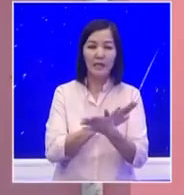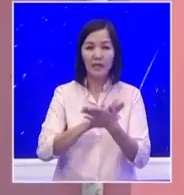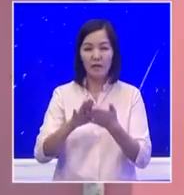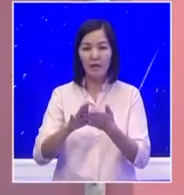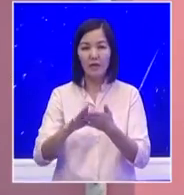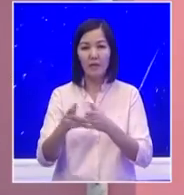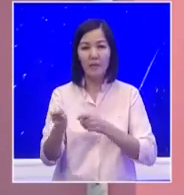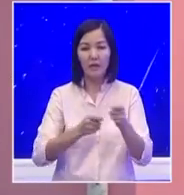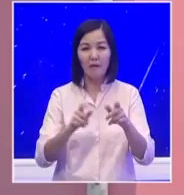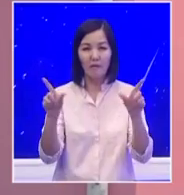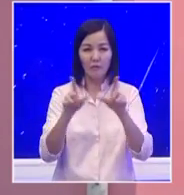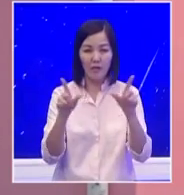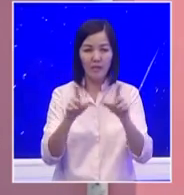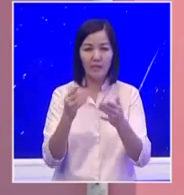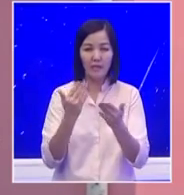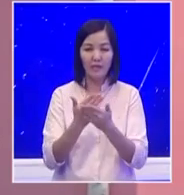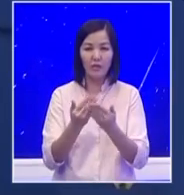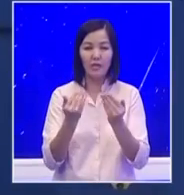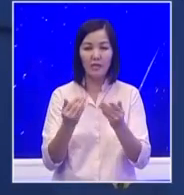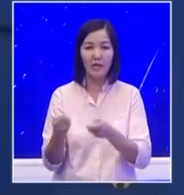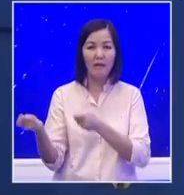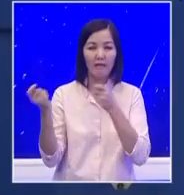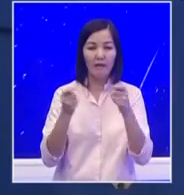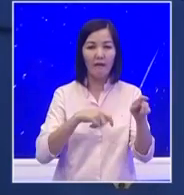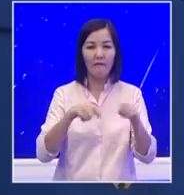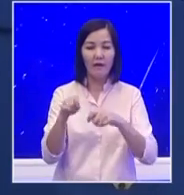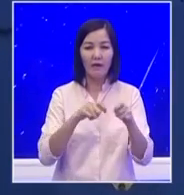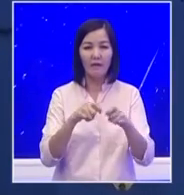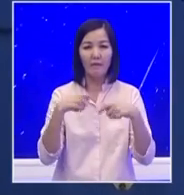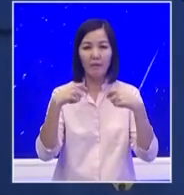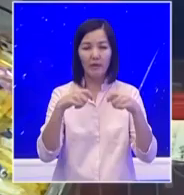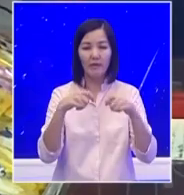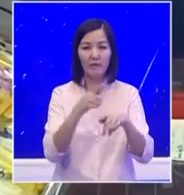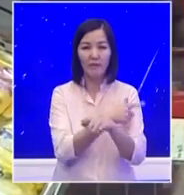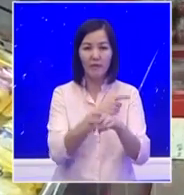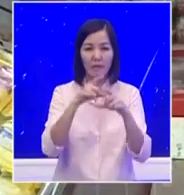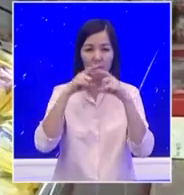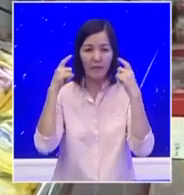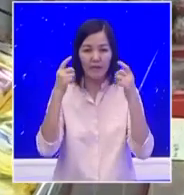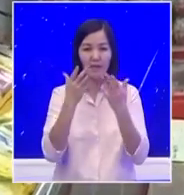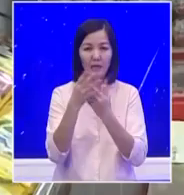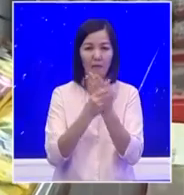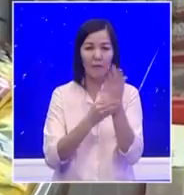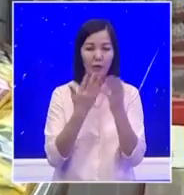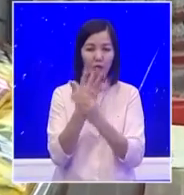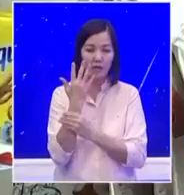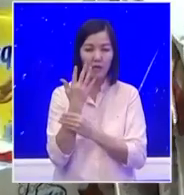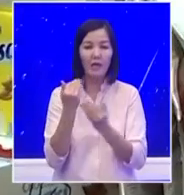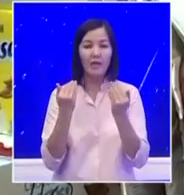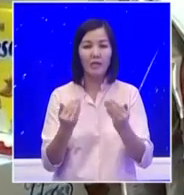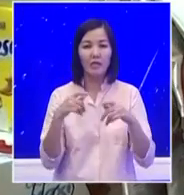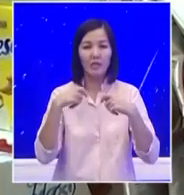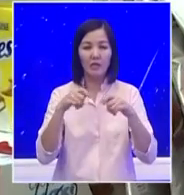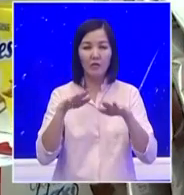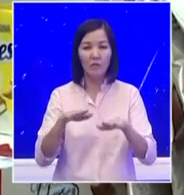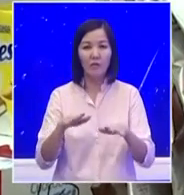и в продовольственных магазинах. Выкладка товаров и их реализация осуществляется продавцами в медицинских масках и перчатках. Режим работы торговых точек